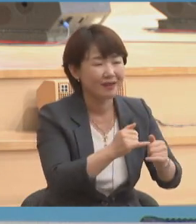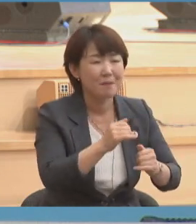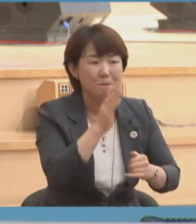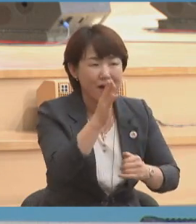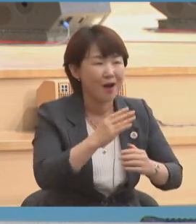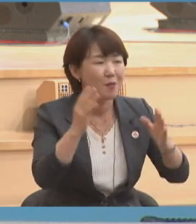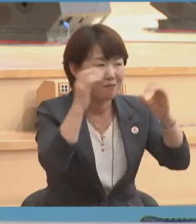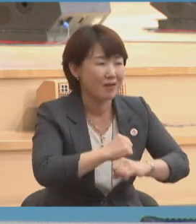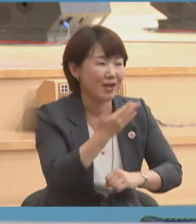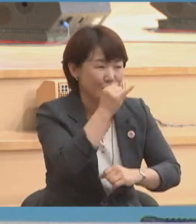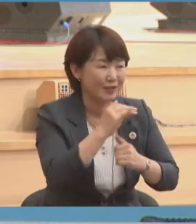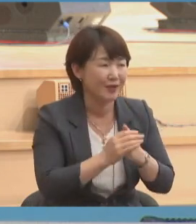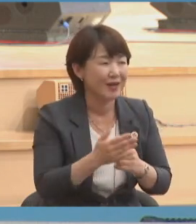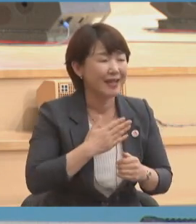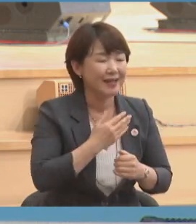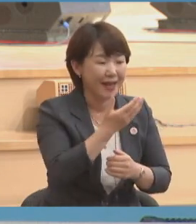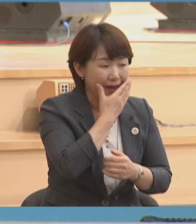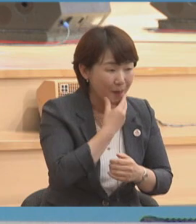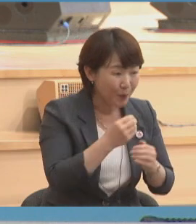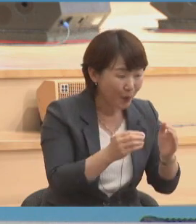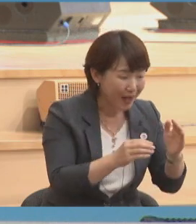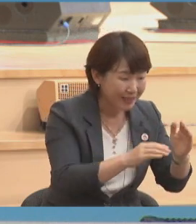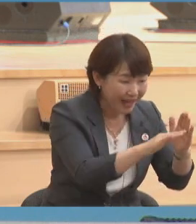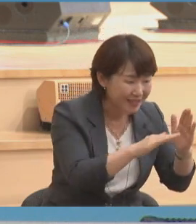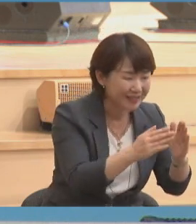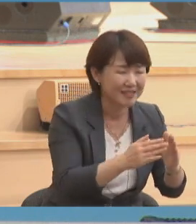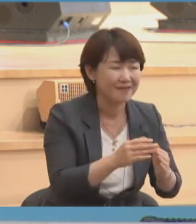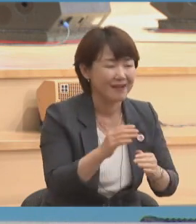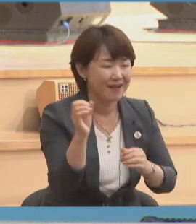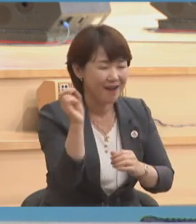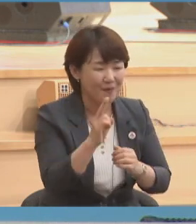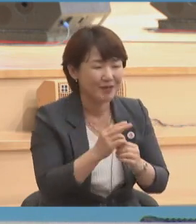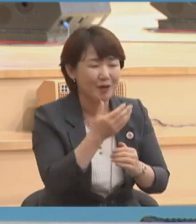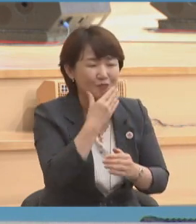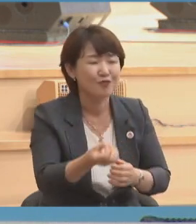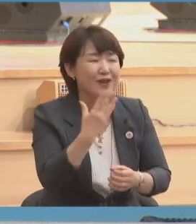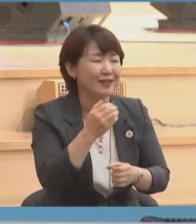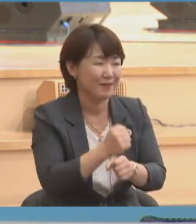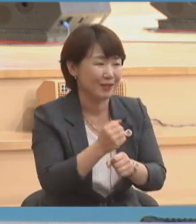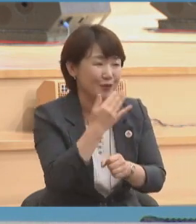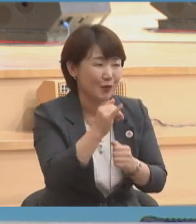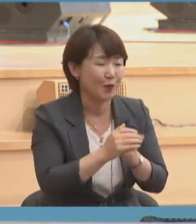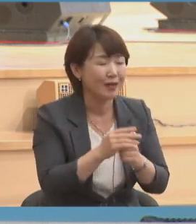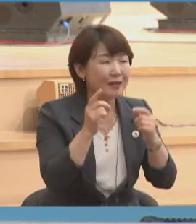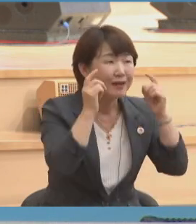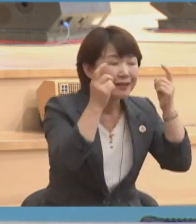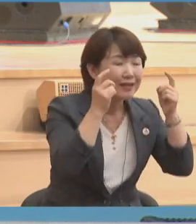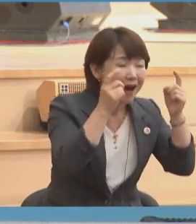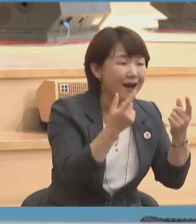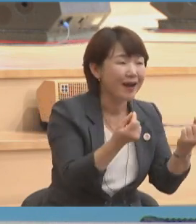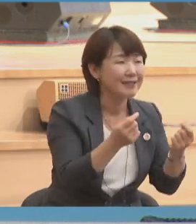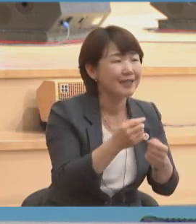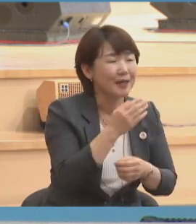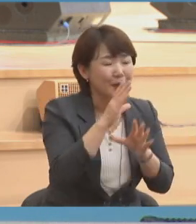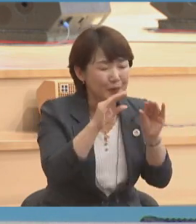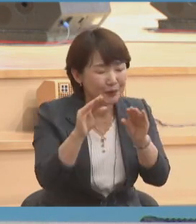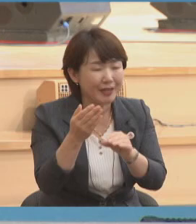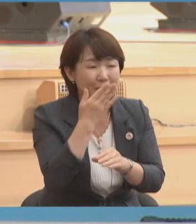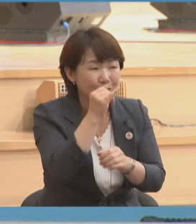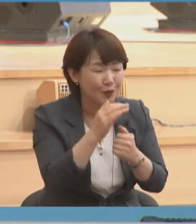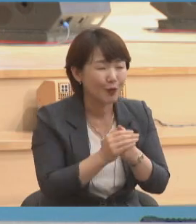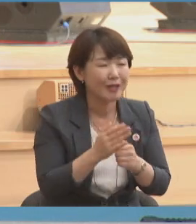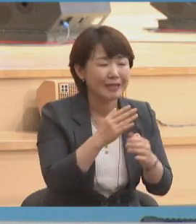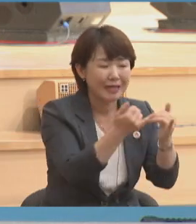있습니다. 나는 행복에 넘치는 가정을 불행하게 만들 수 있습니다. 나는 사람을 양같이 온순하게 할 수 있습니다. 나는